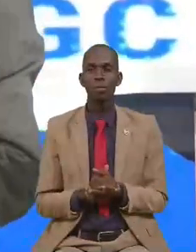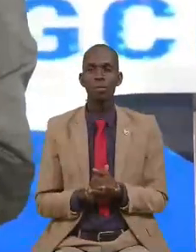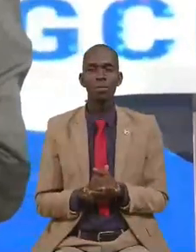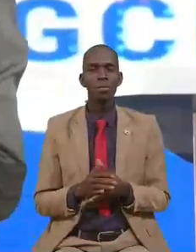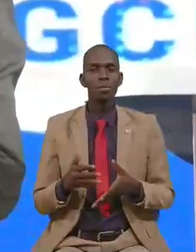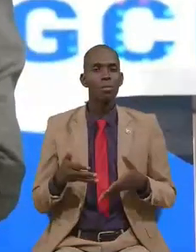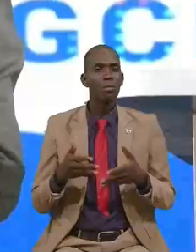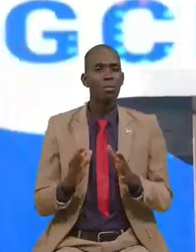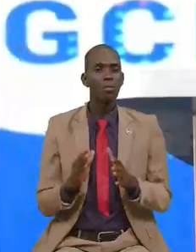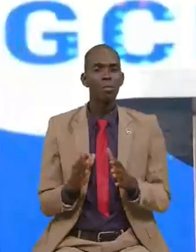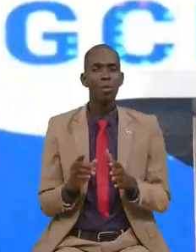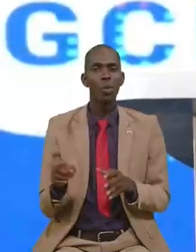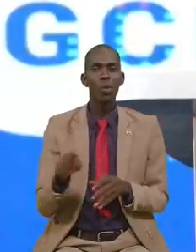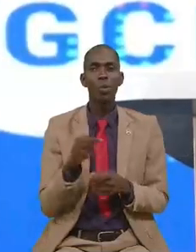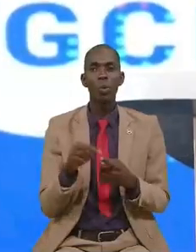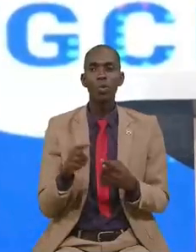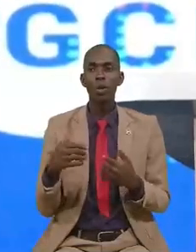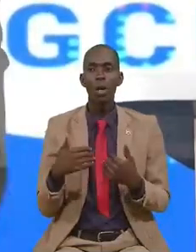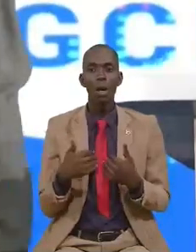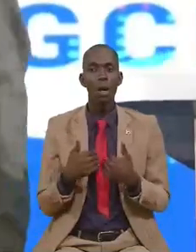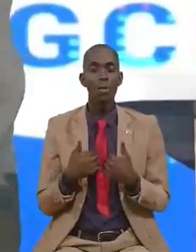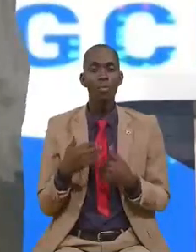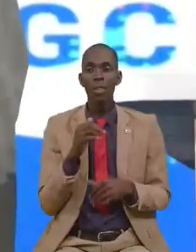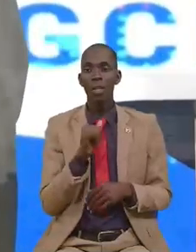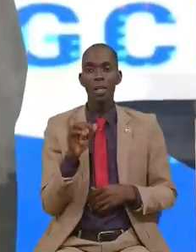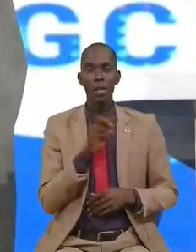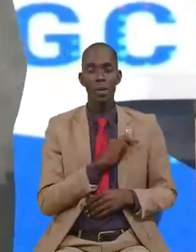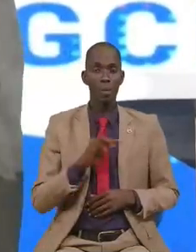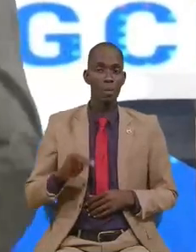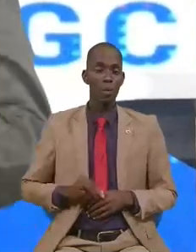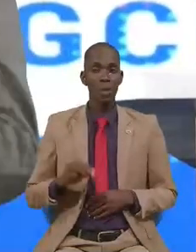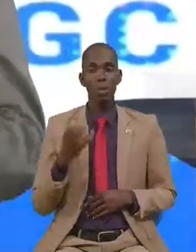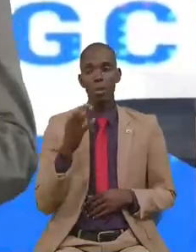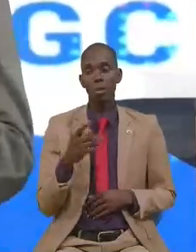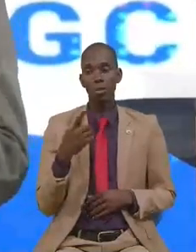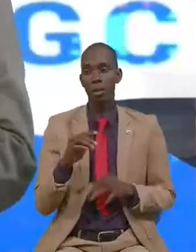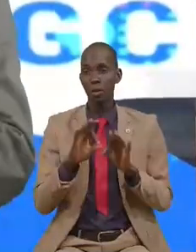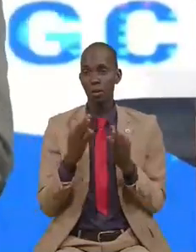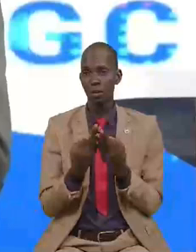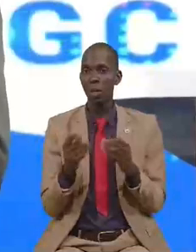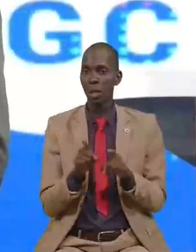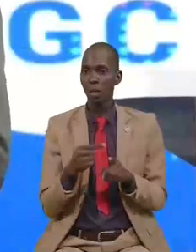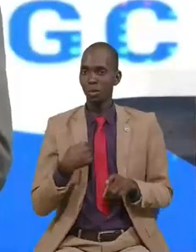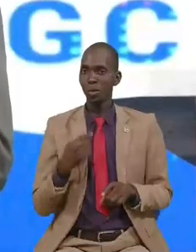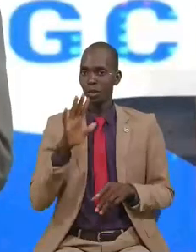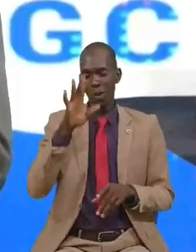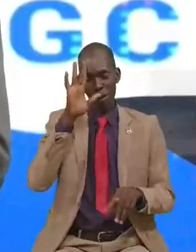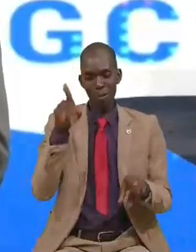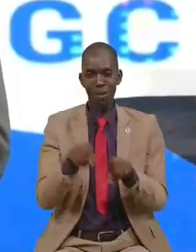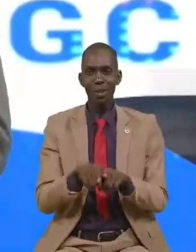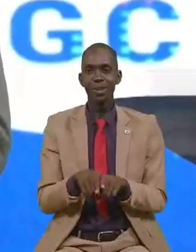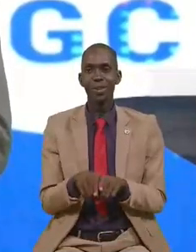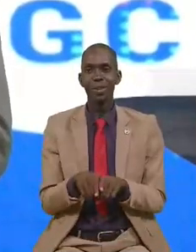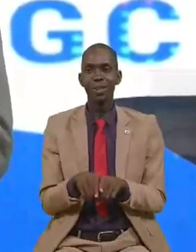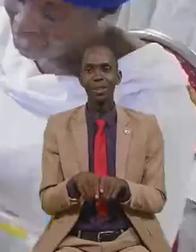quand vous avez un membre de la famille, comme moi, ton frère,